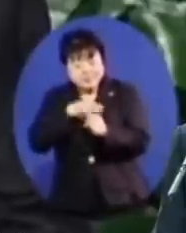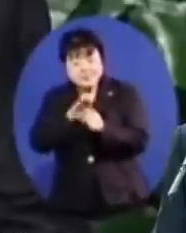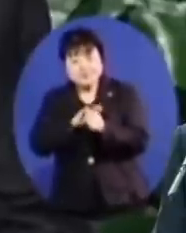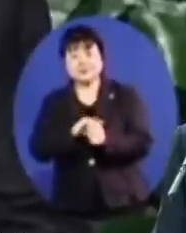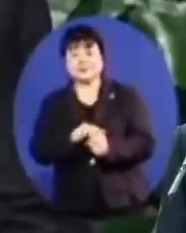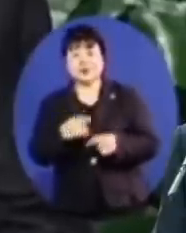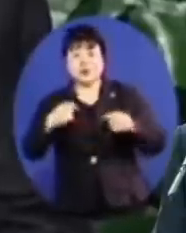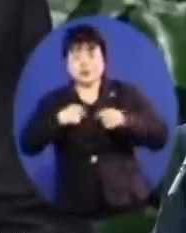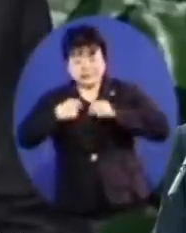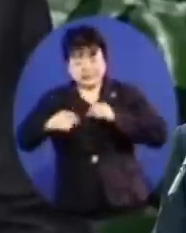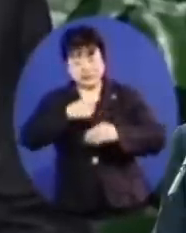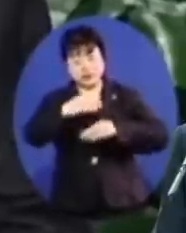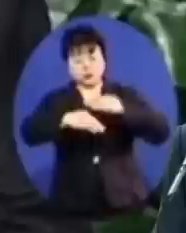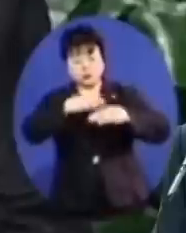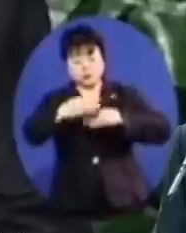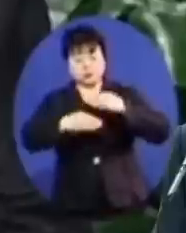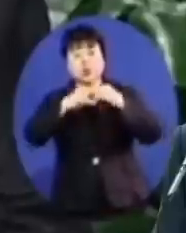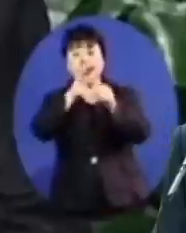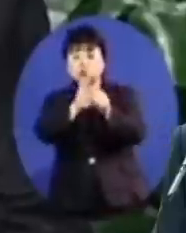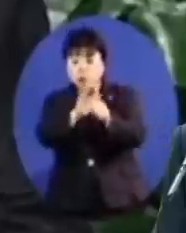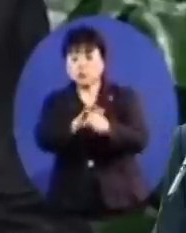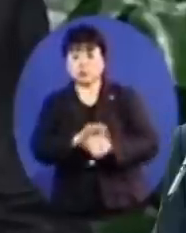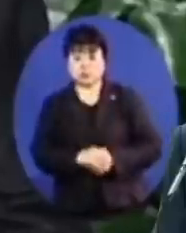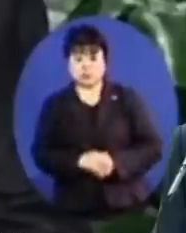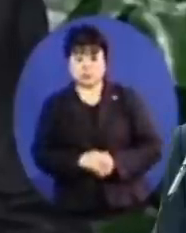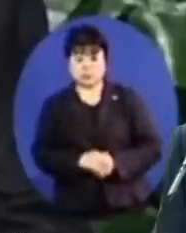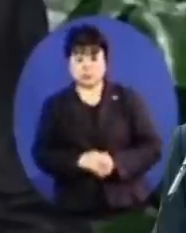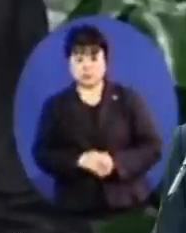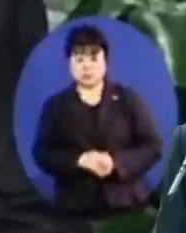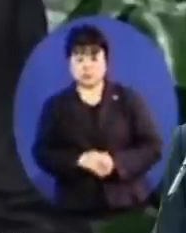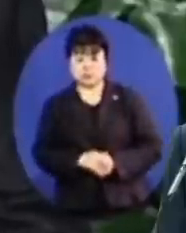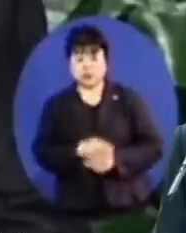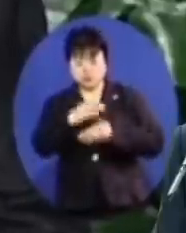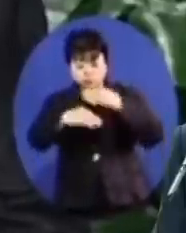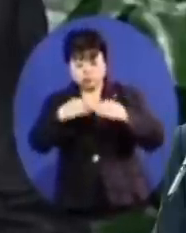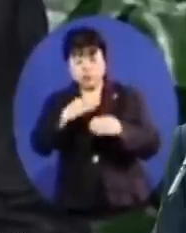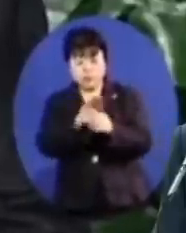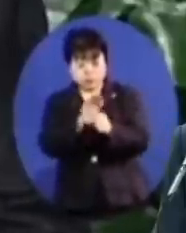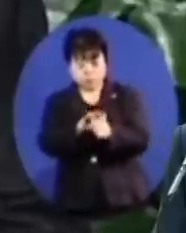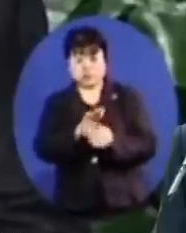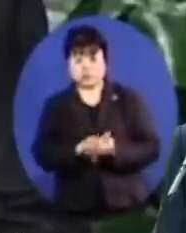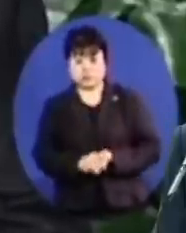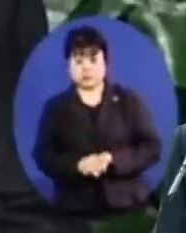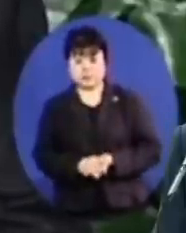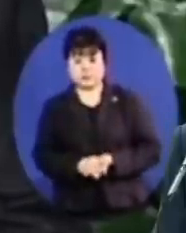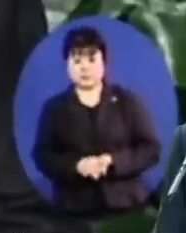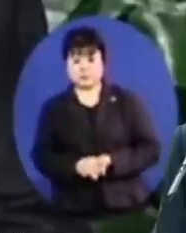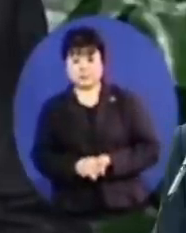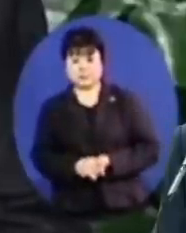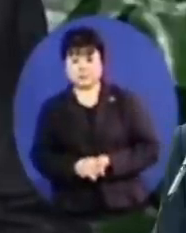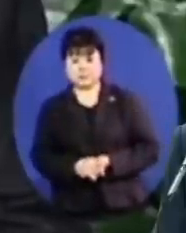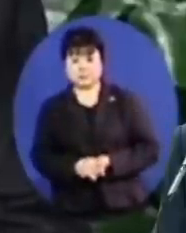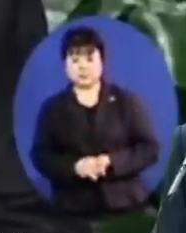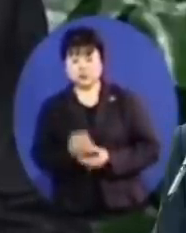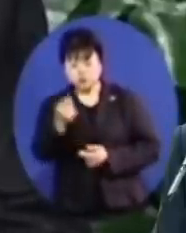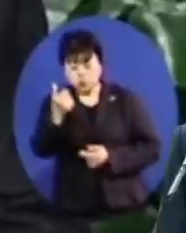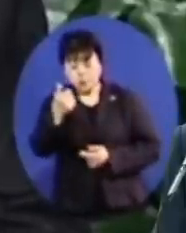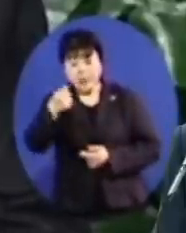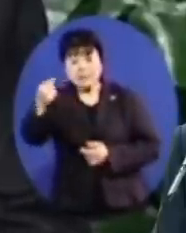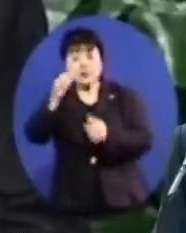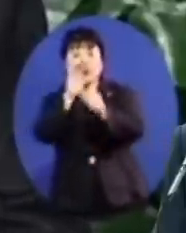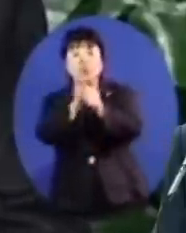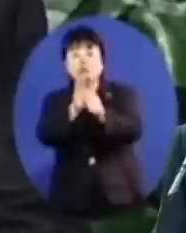입은 옷 찢어서 두루마리를 찢어서 붕대를 만들어서 도와준 것입니다.